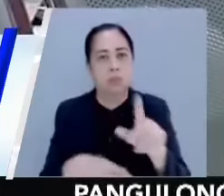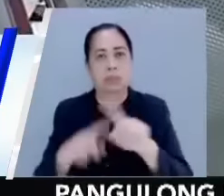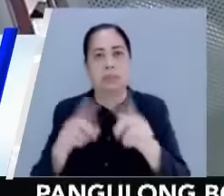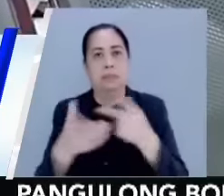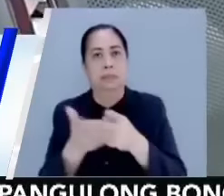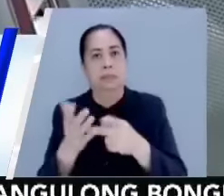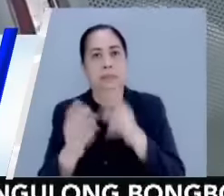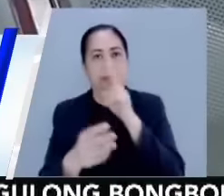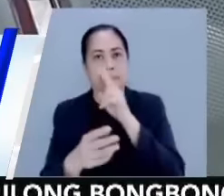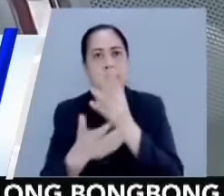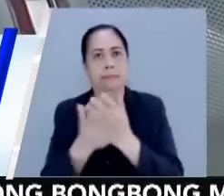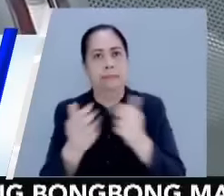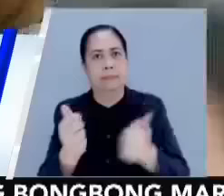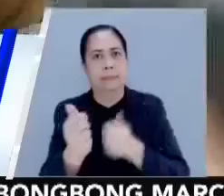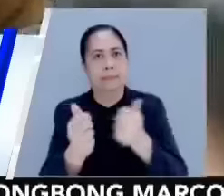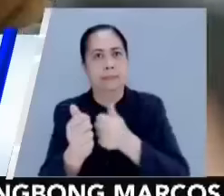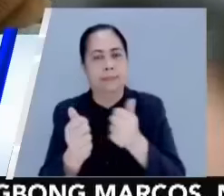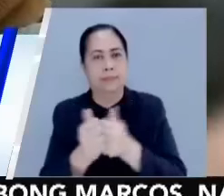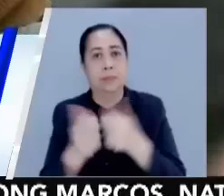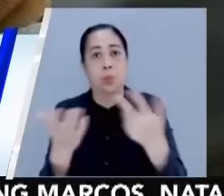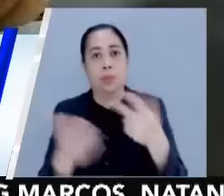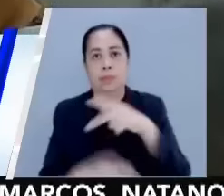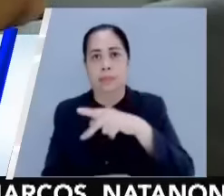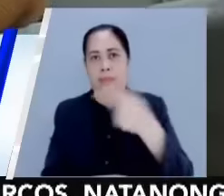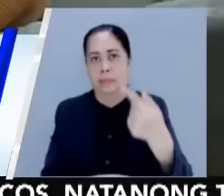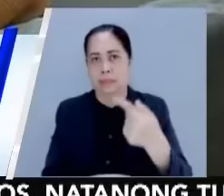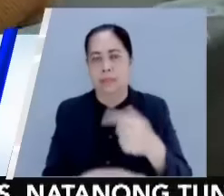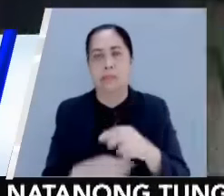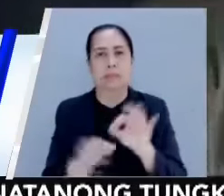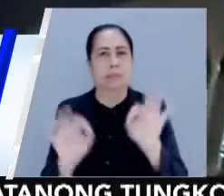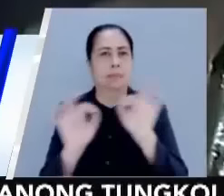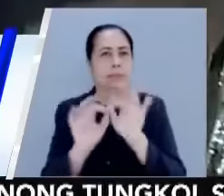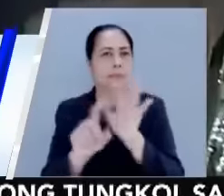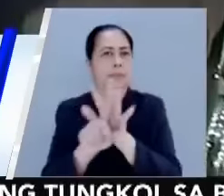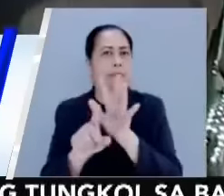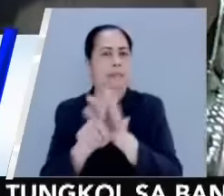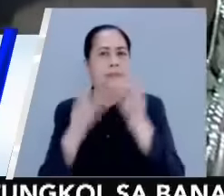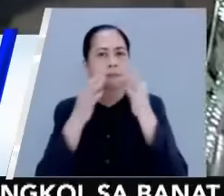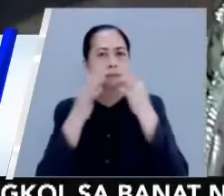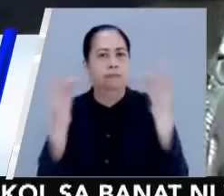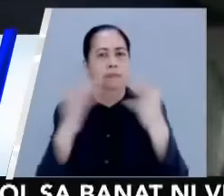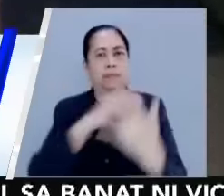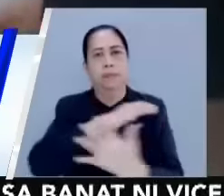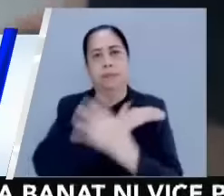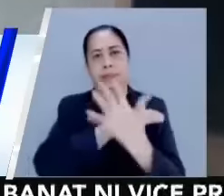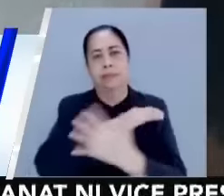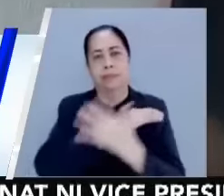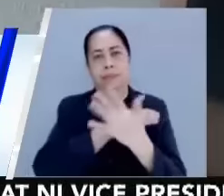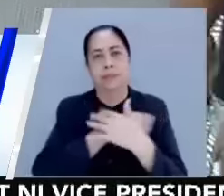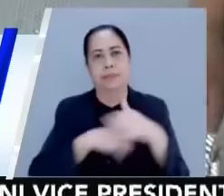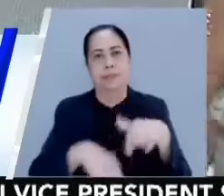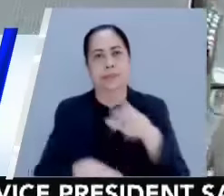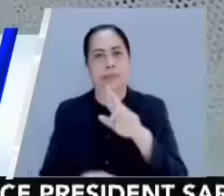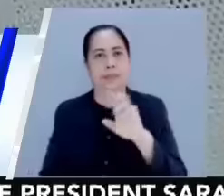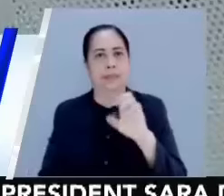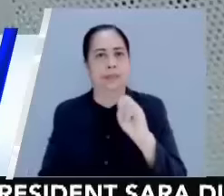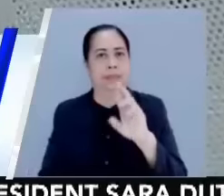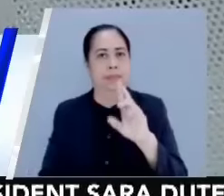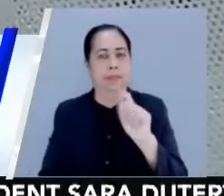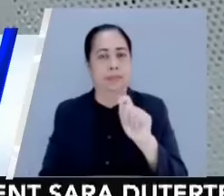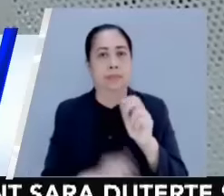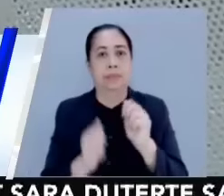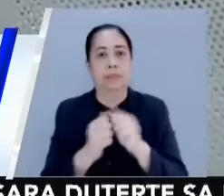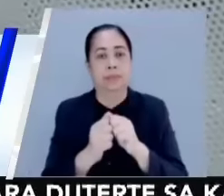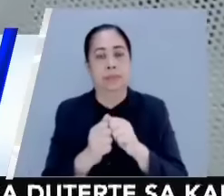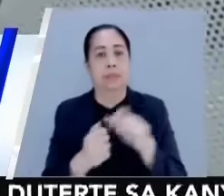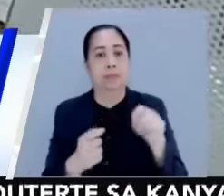humahabol naman sa Puerto Galera na isa sa pinakatanyag na beach resort sa Pilipinas. Kabilang diyan ang Dutch national na